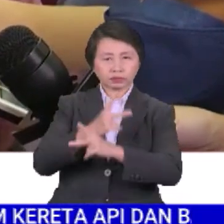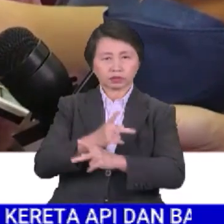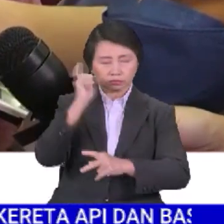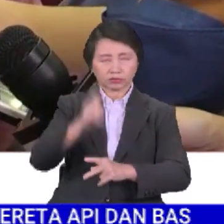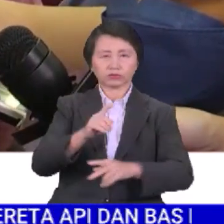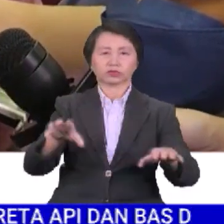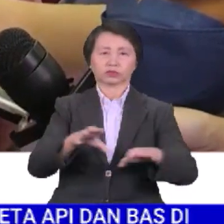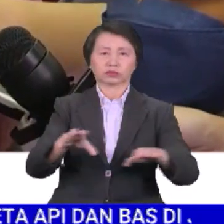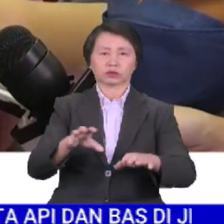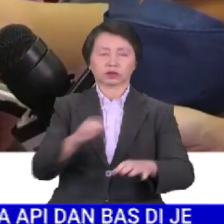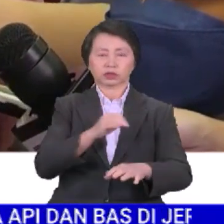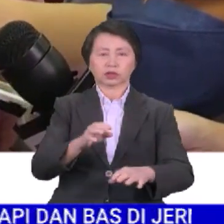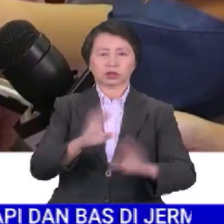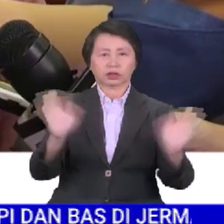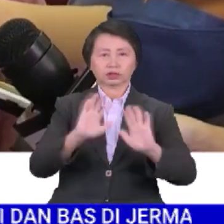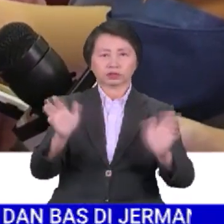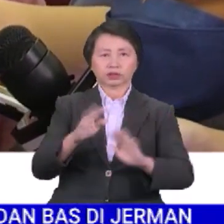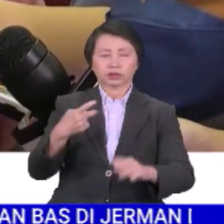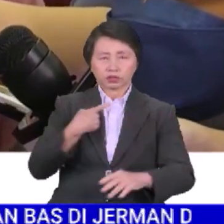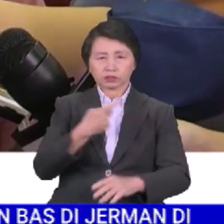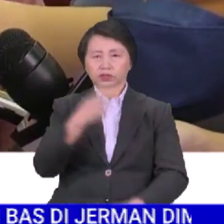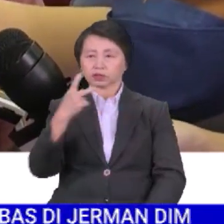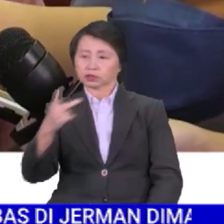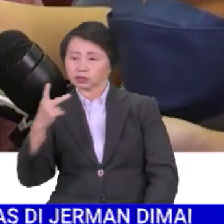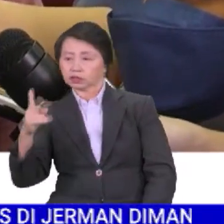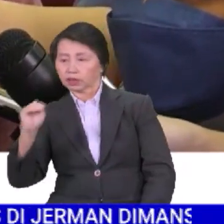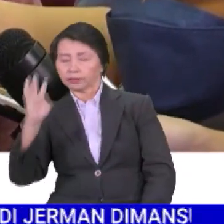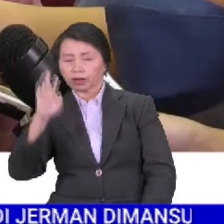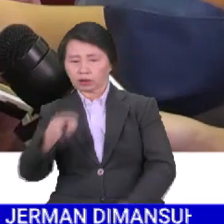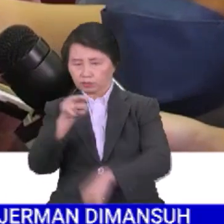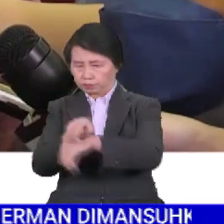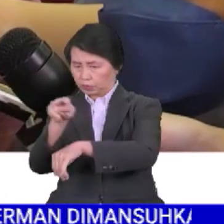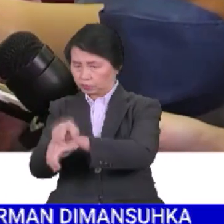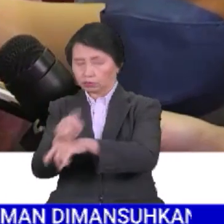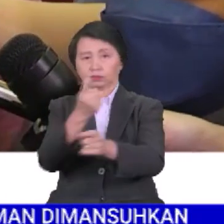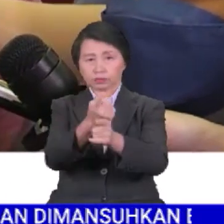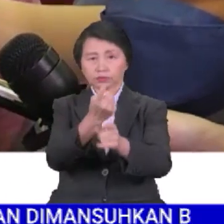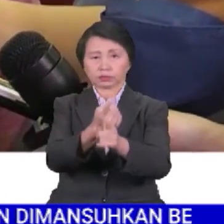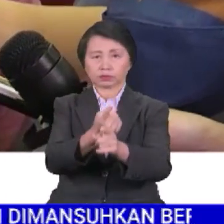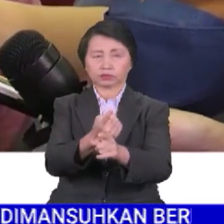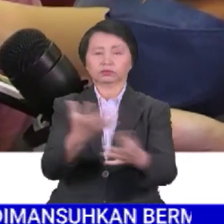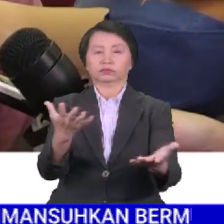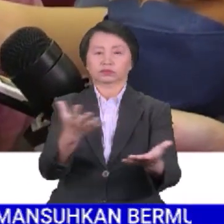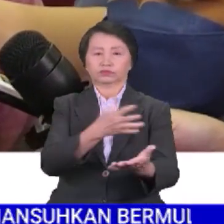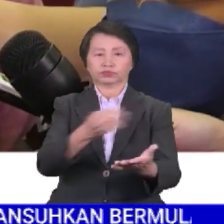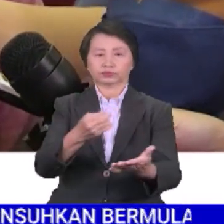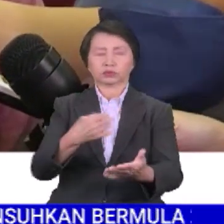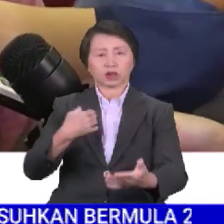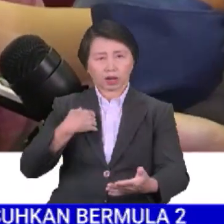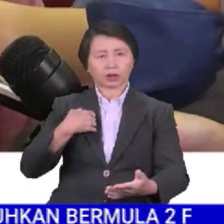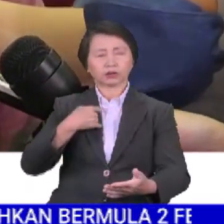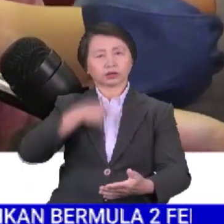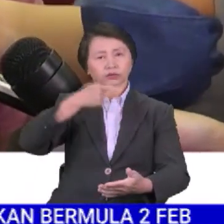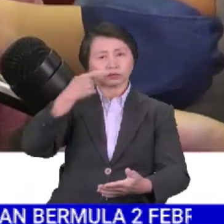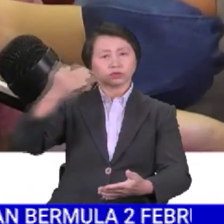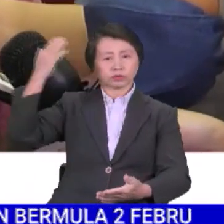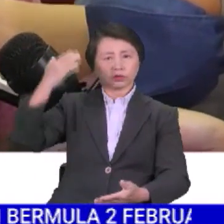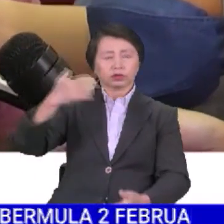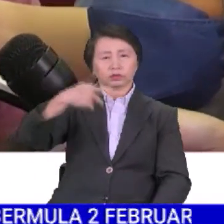kita laksanakan, dan kita akan pantau seperti yang saya sebutlah dengan rapatlah kita ada yang saya pernah sebut juga dulu